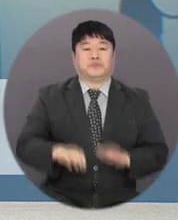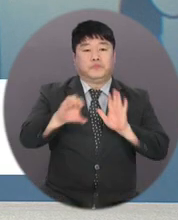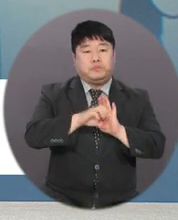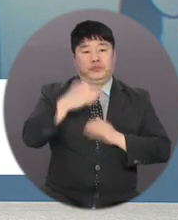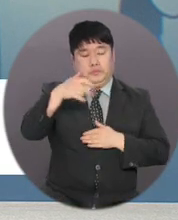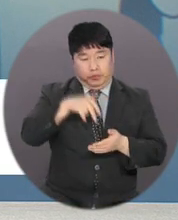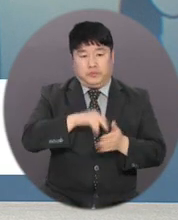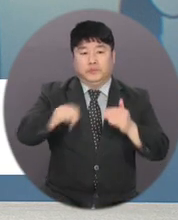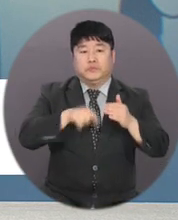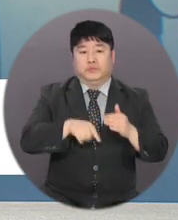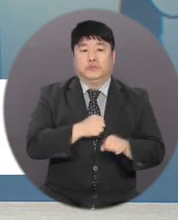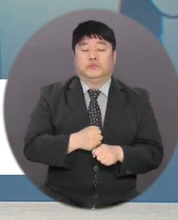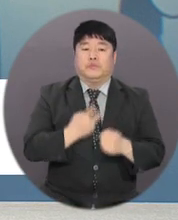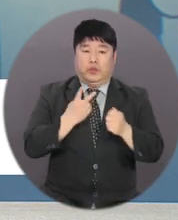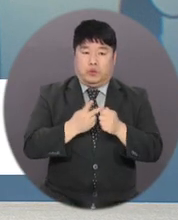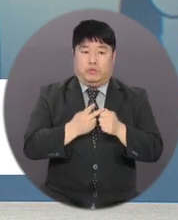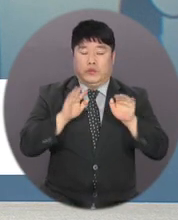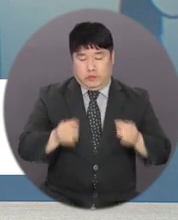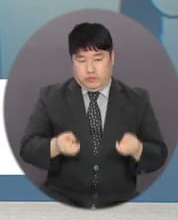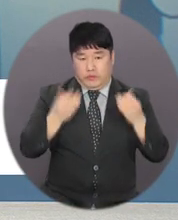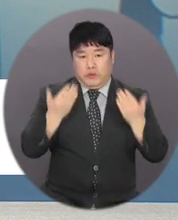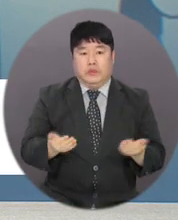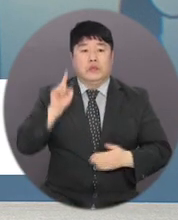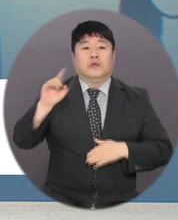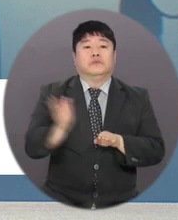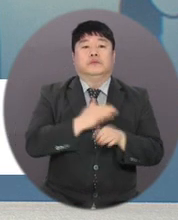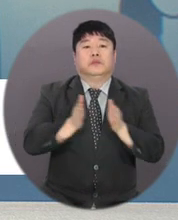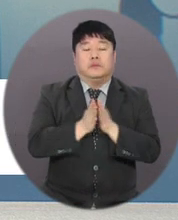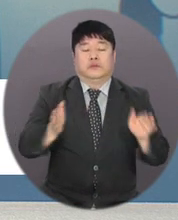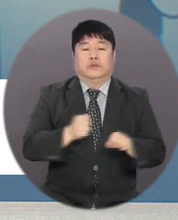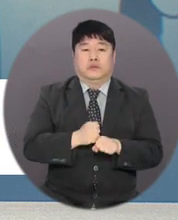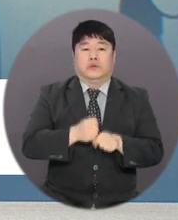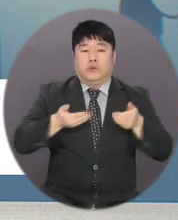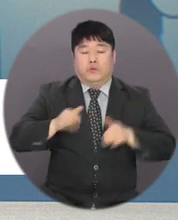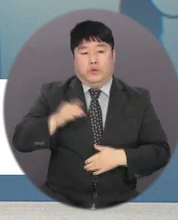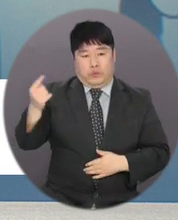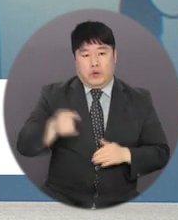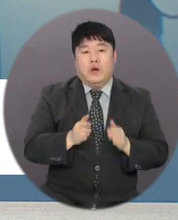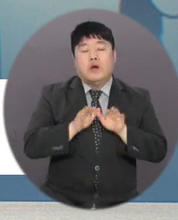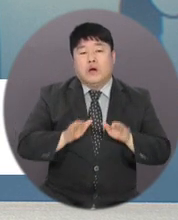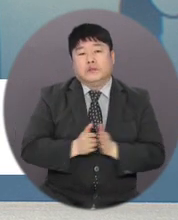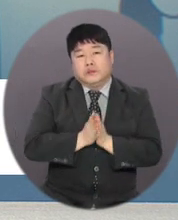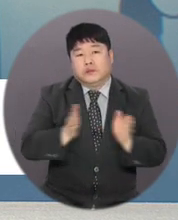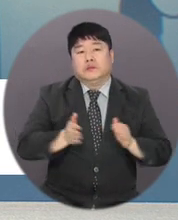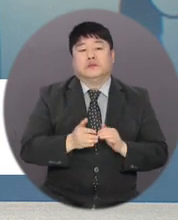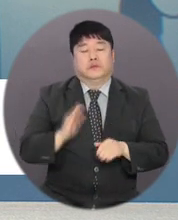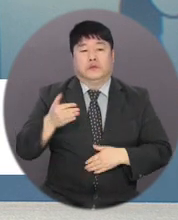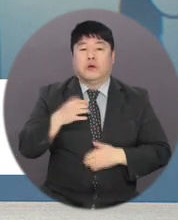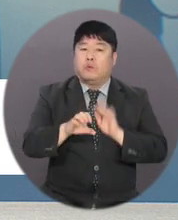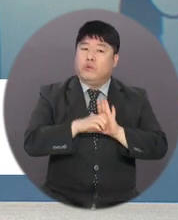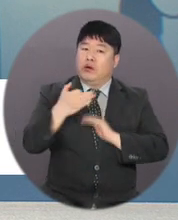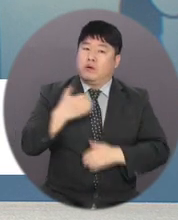코로나19 상황 속에서 맞는 두 번째 명절 연휴가 내일부터 시작됩니다. 귀성행렬은 이미 시작됐는데요. 코로나19 걱정